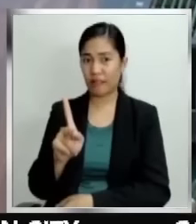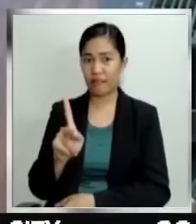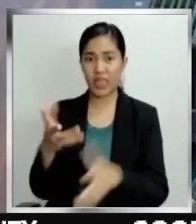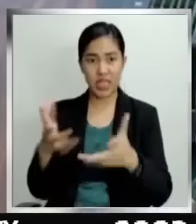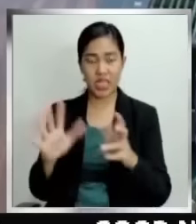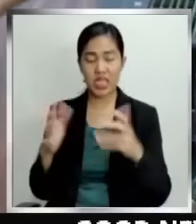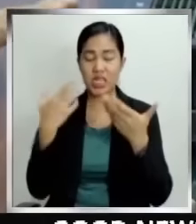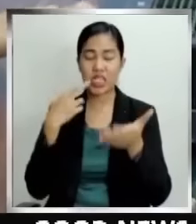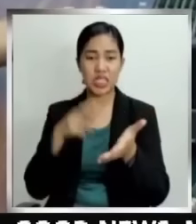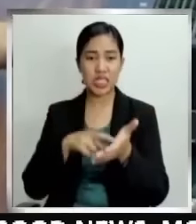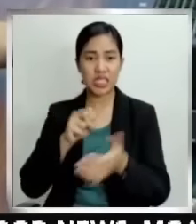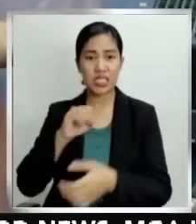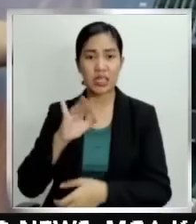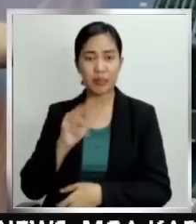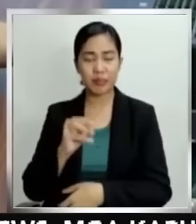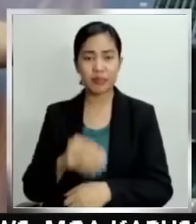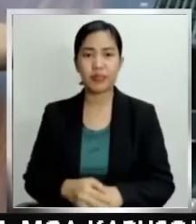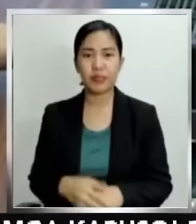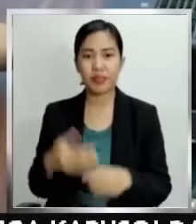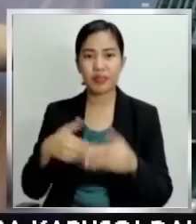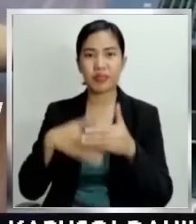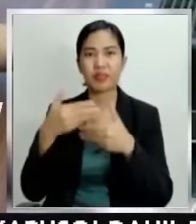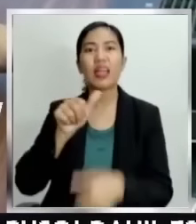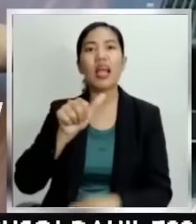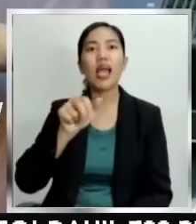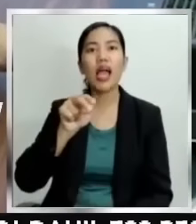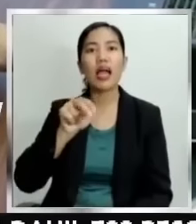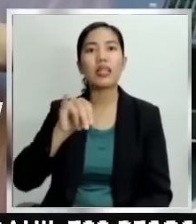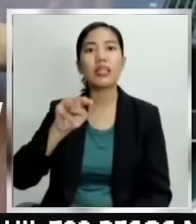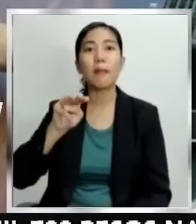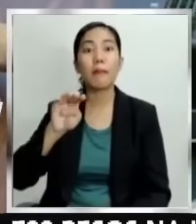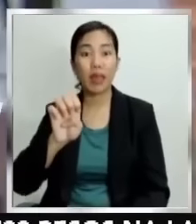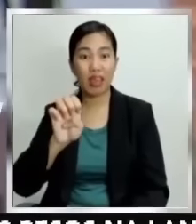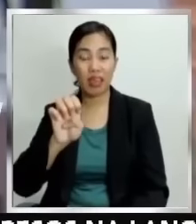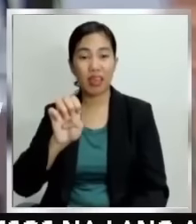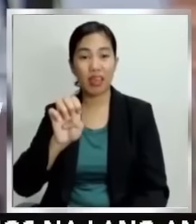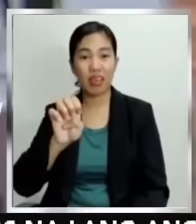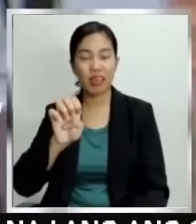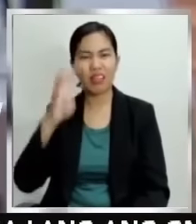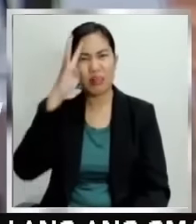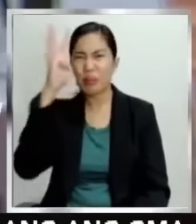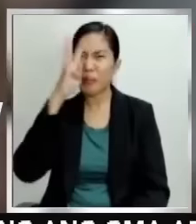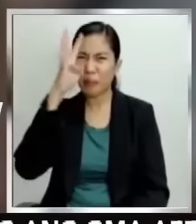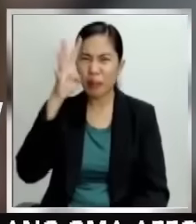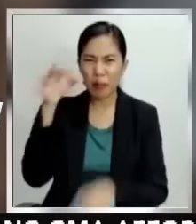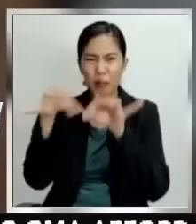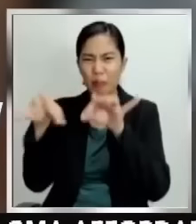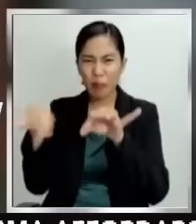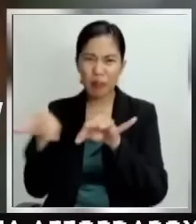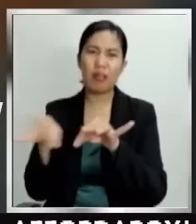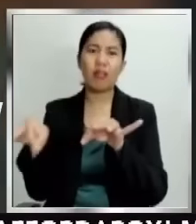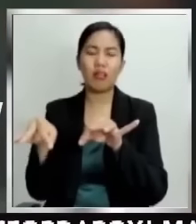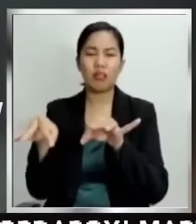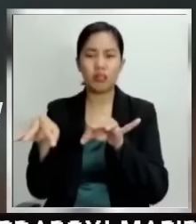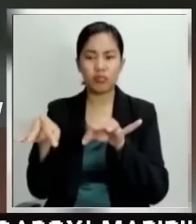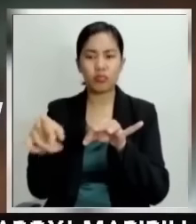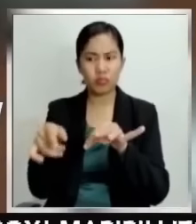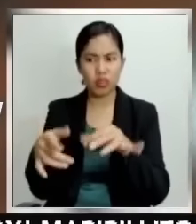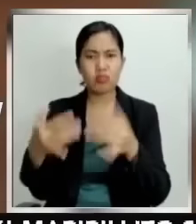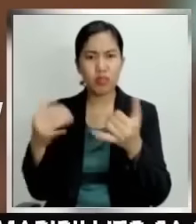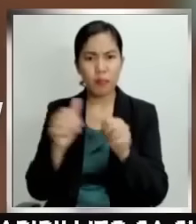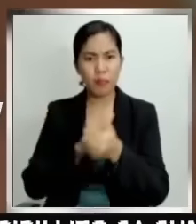pangalan ng isang anime character na ang address ay mga numero o ano-anong character lang agad ding na-register. Ipinakita ang proseso gamit